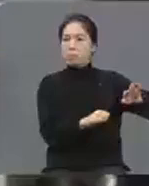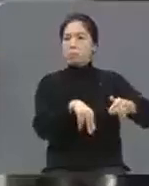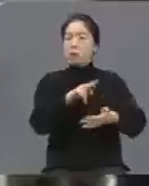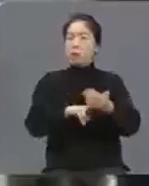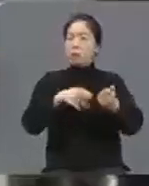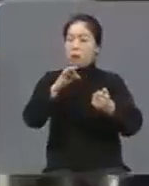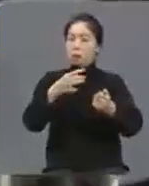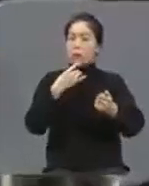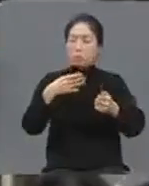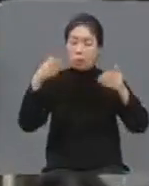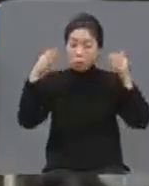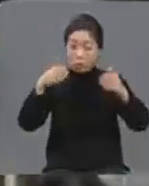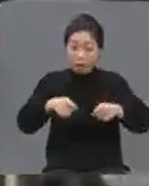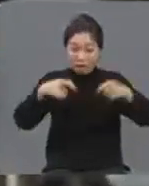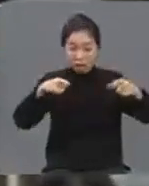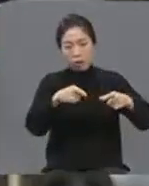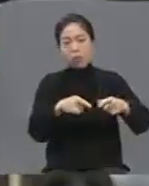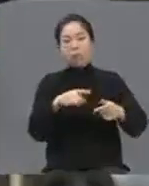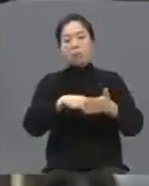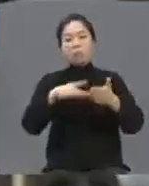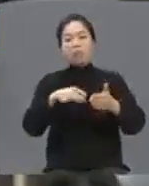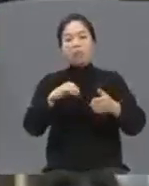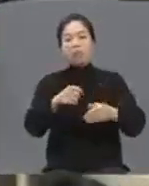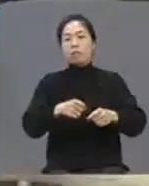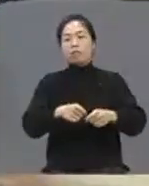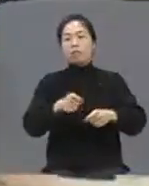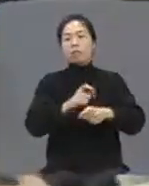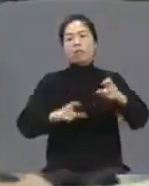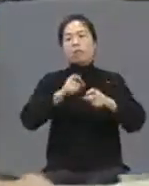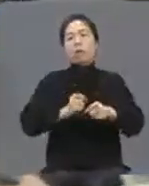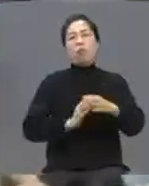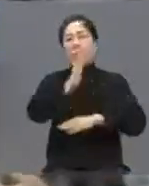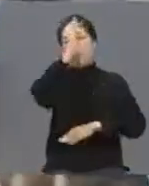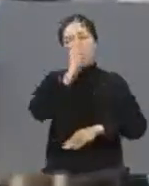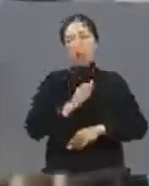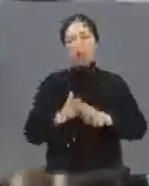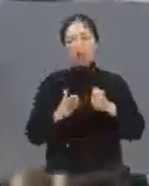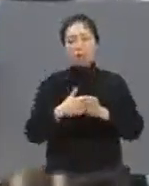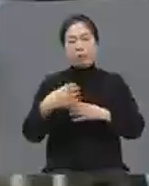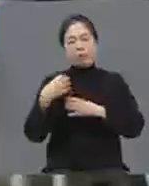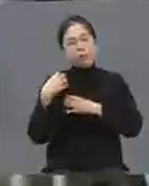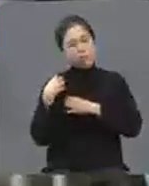일단 매출액이 늘었기 때문에 그런 세금 부분이 너무 요즘 정하더라도